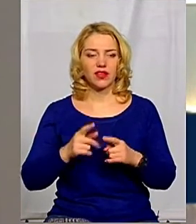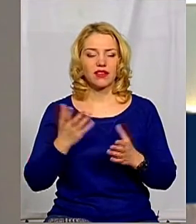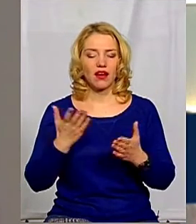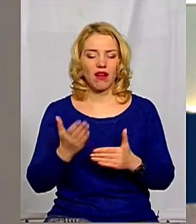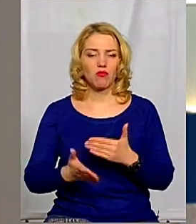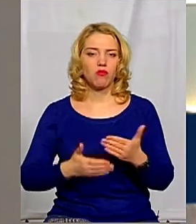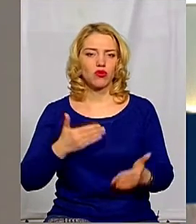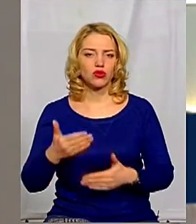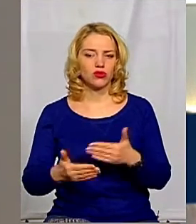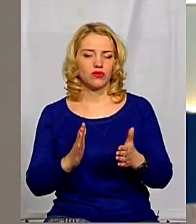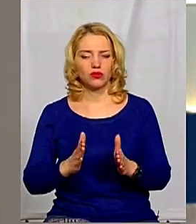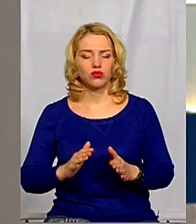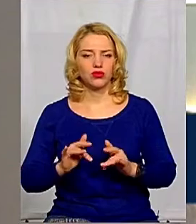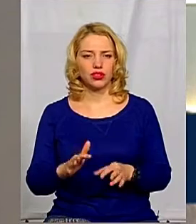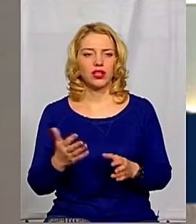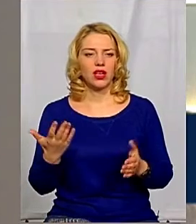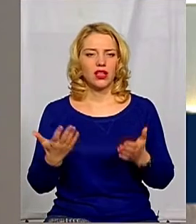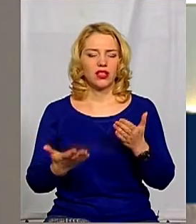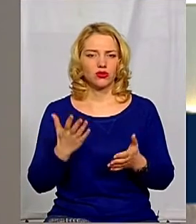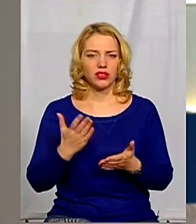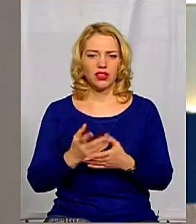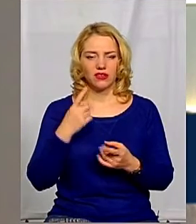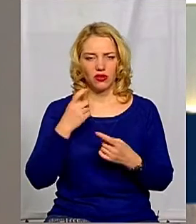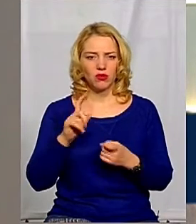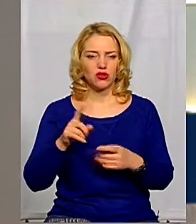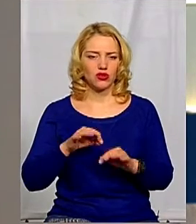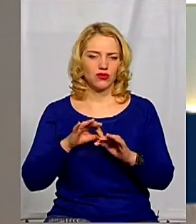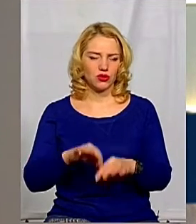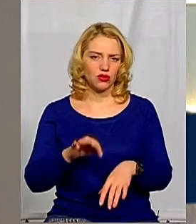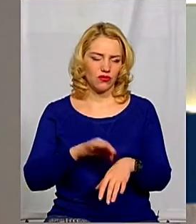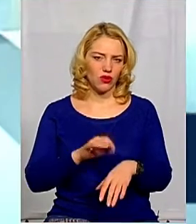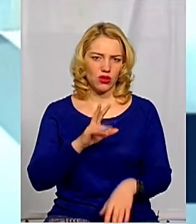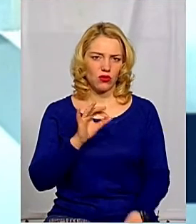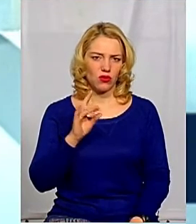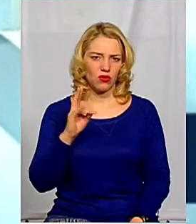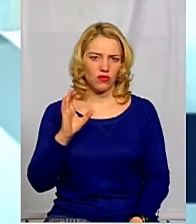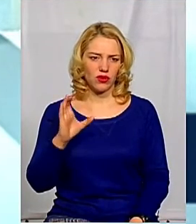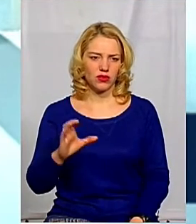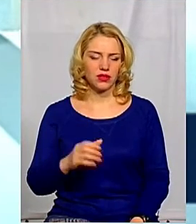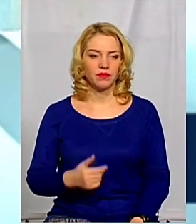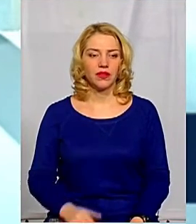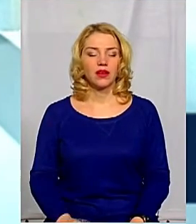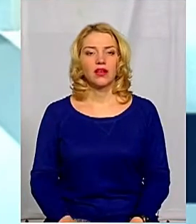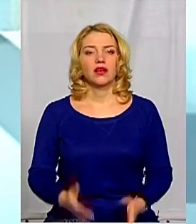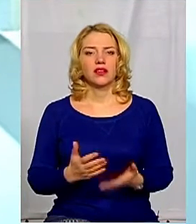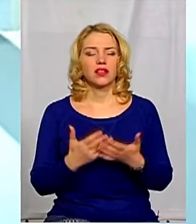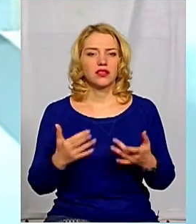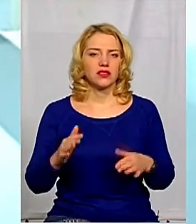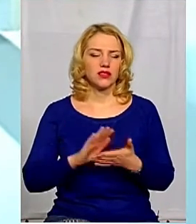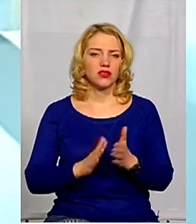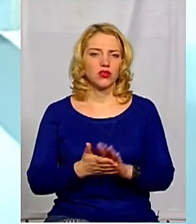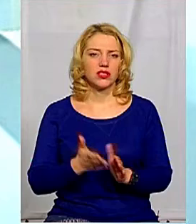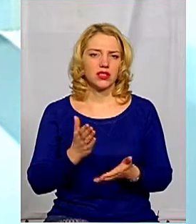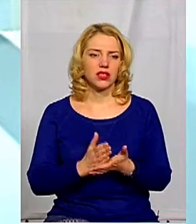коли, от, наприклад, надійшла інформація, що везуть хворого з підозрою на коронавірус? Що відбувається? Ну, різні є ситуації.